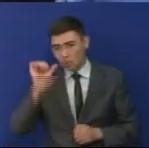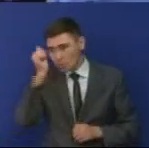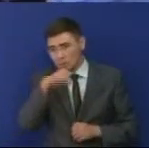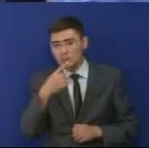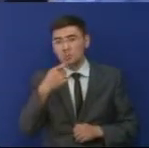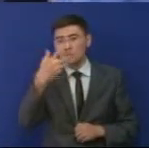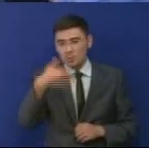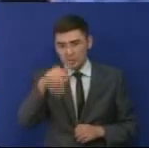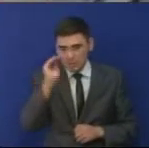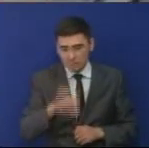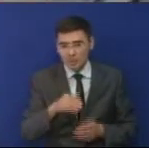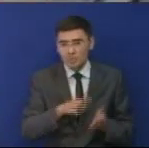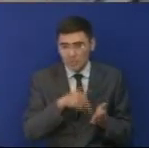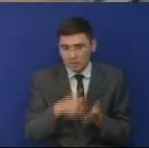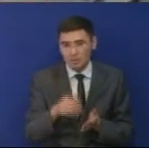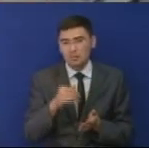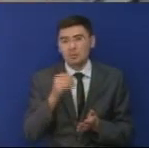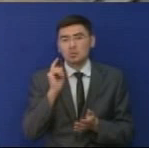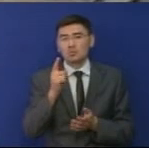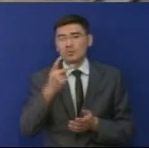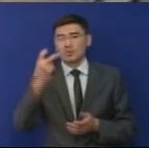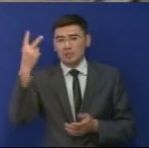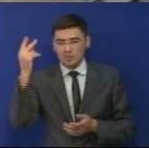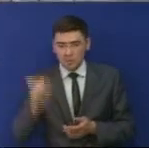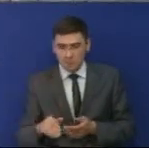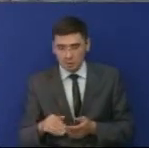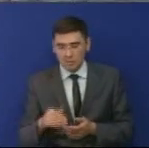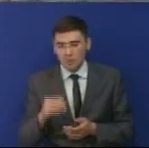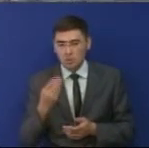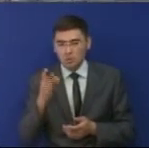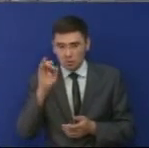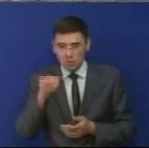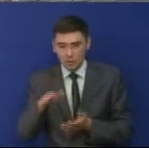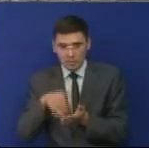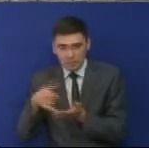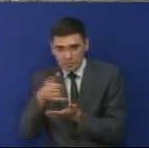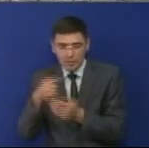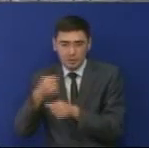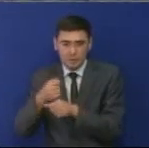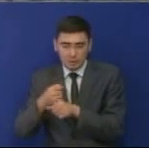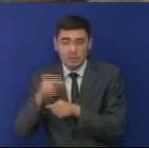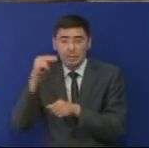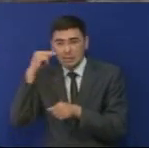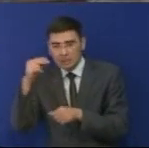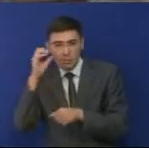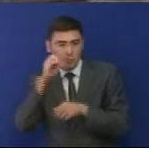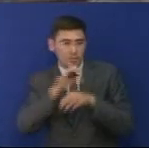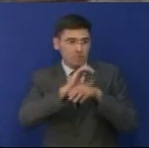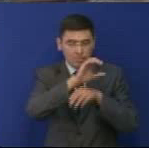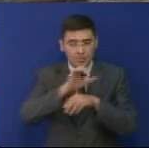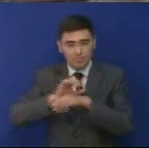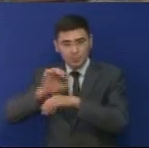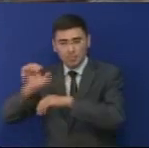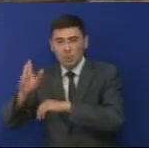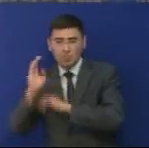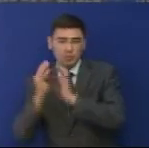тонн масла и 120 тысяч тонн шрота. 90% готовой продукции будет экспортироваться в Китай и в Узбекистан. Для этого